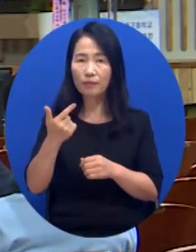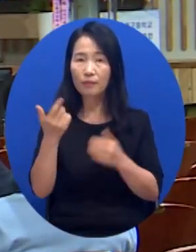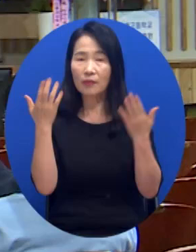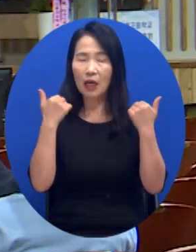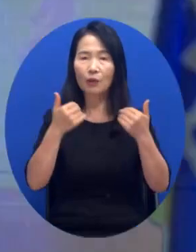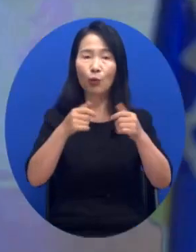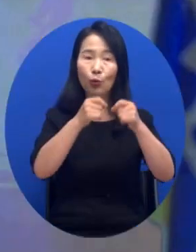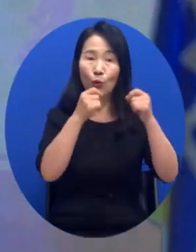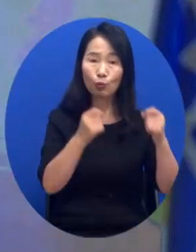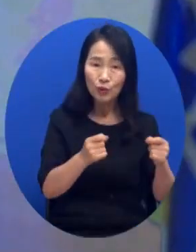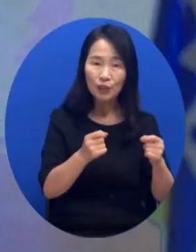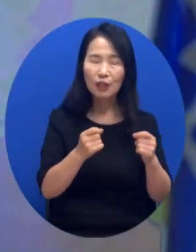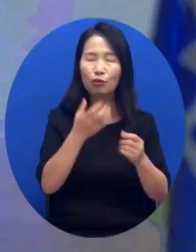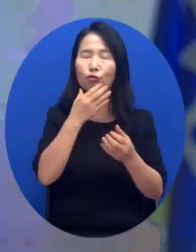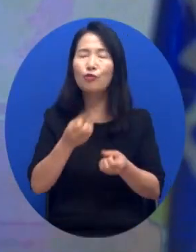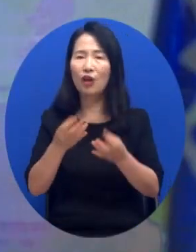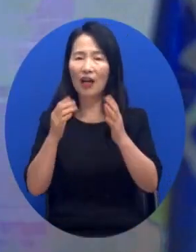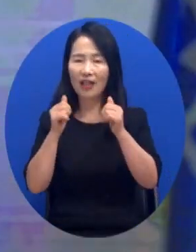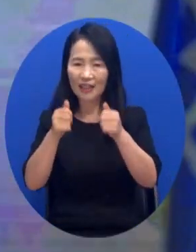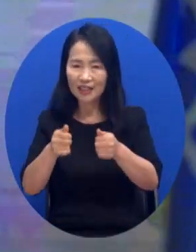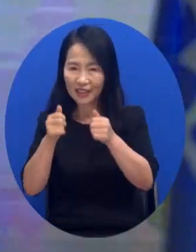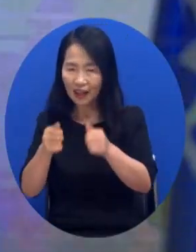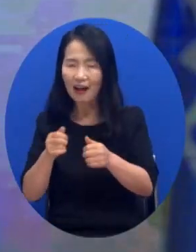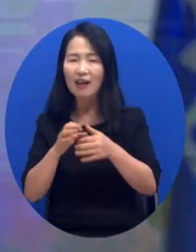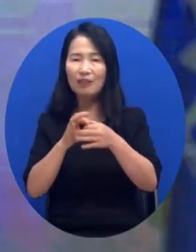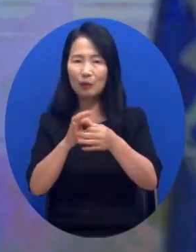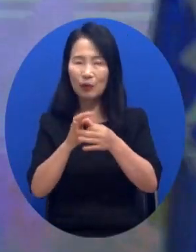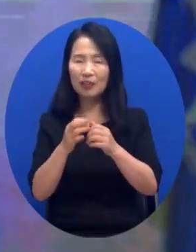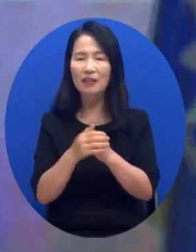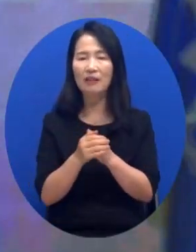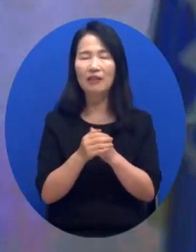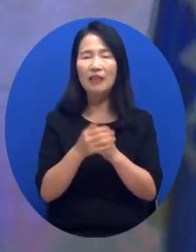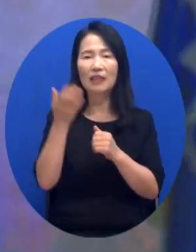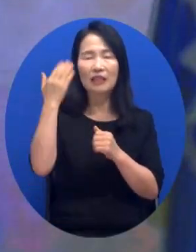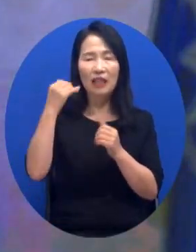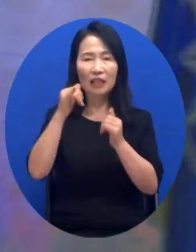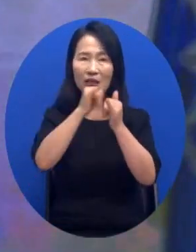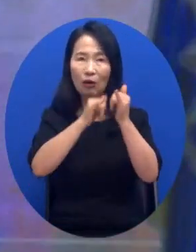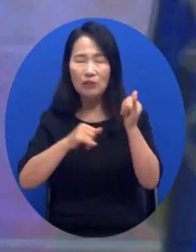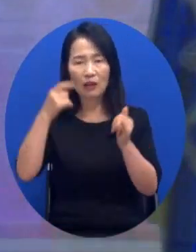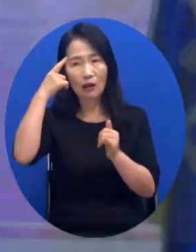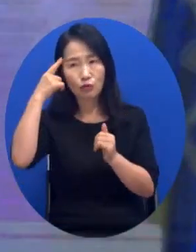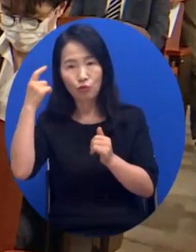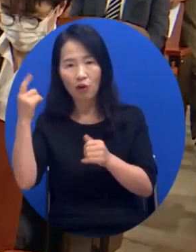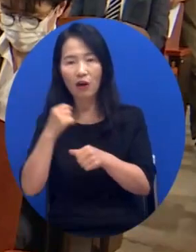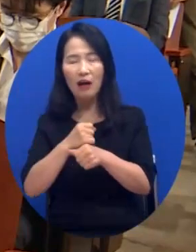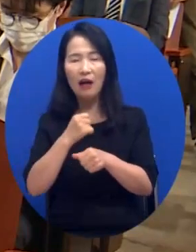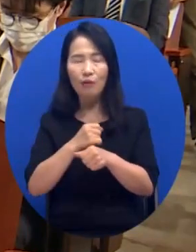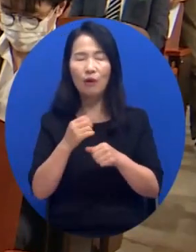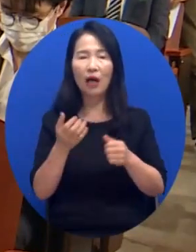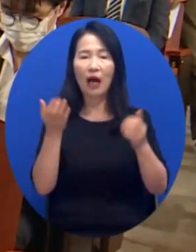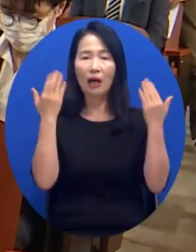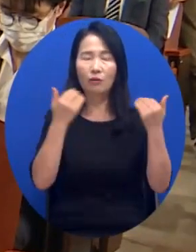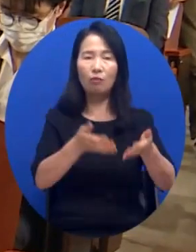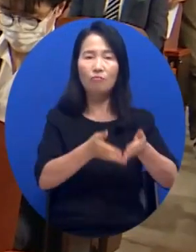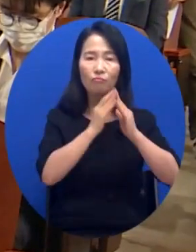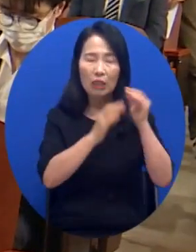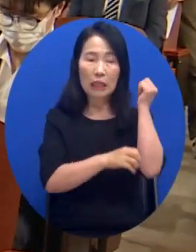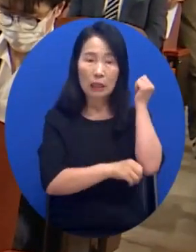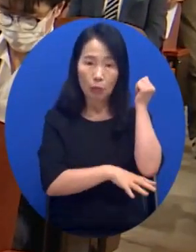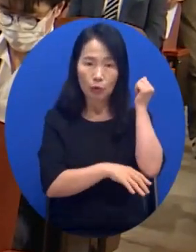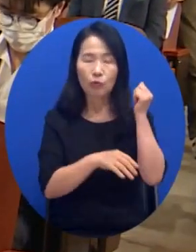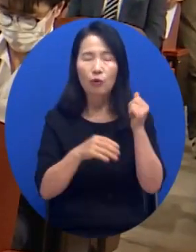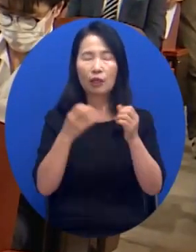동문의 축하 인사로 채워진 기념식까지, 지난 역사를 추억하고 건학이념을 바탕으로 한 새로운 비전을